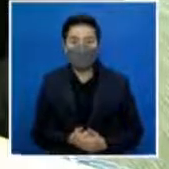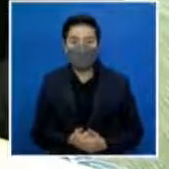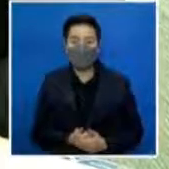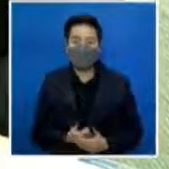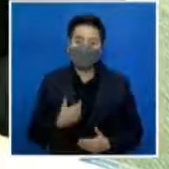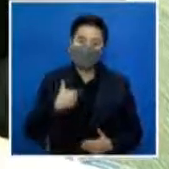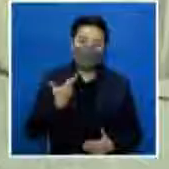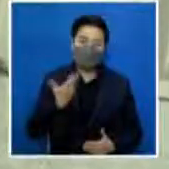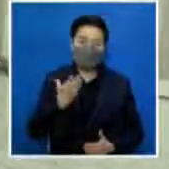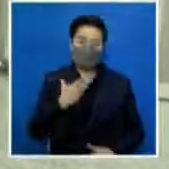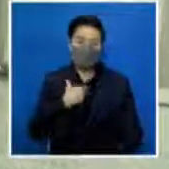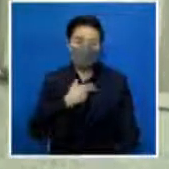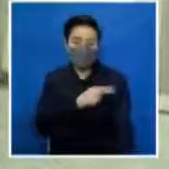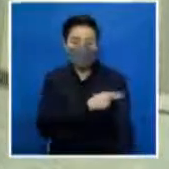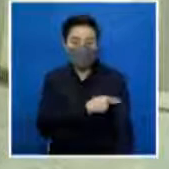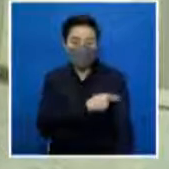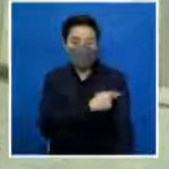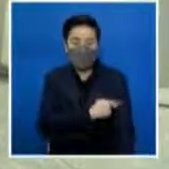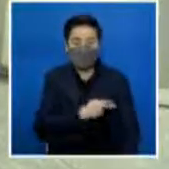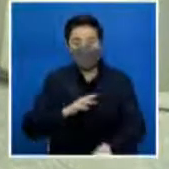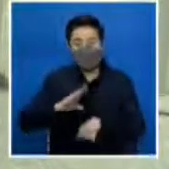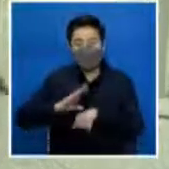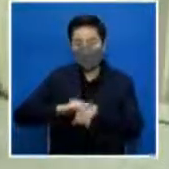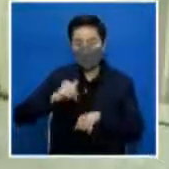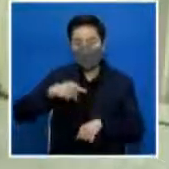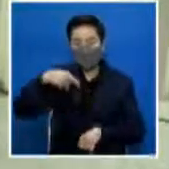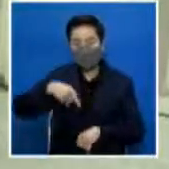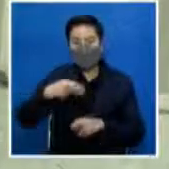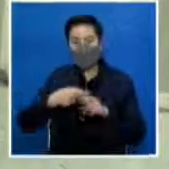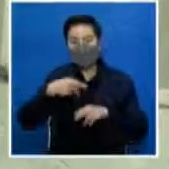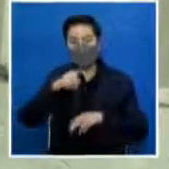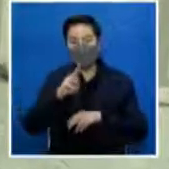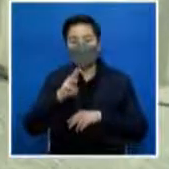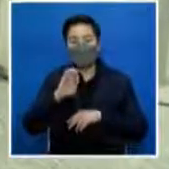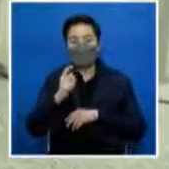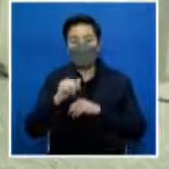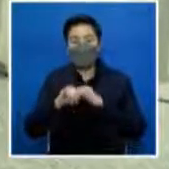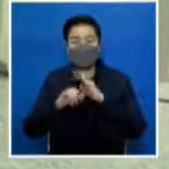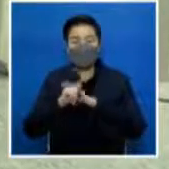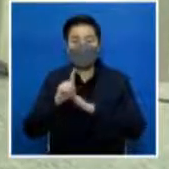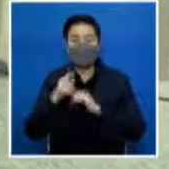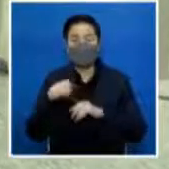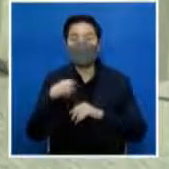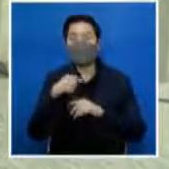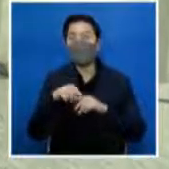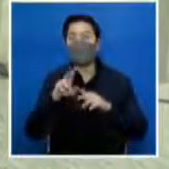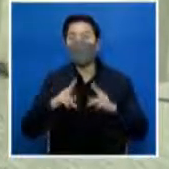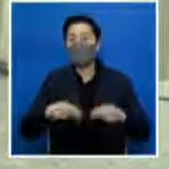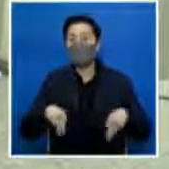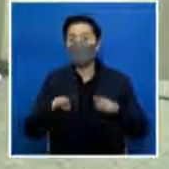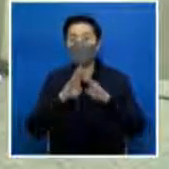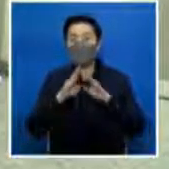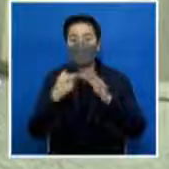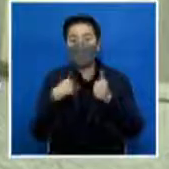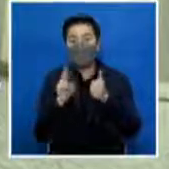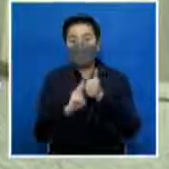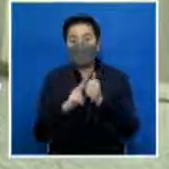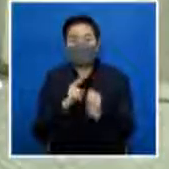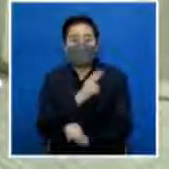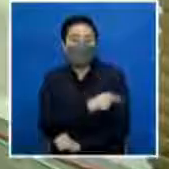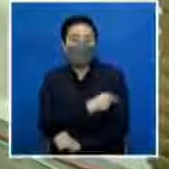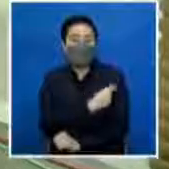นายแพทย์ประวิตรยวงเงินนายแพทย์ชำนาญการพิเศษรองผู้อำนวยการโรงพยาบาลกำแพงแสนกระทรวงสาธารณสุข